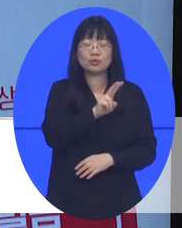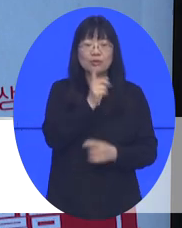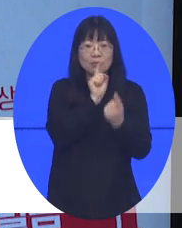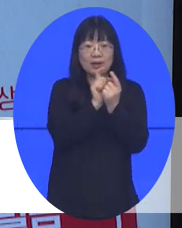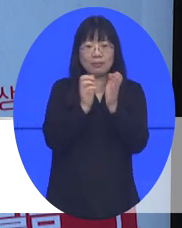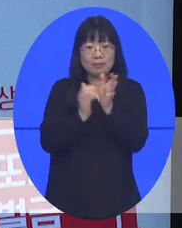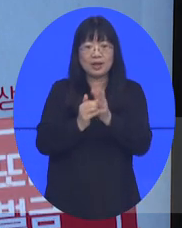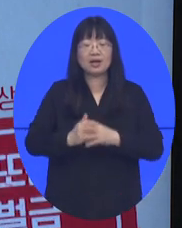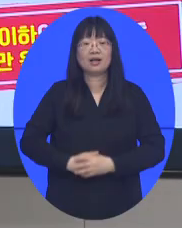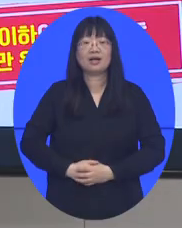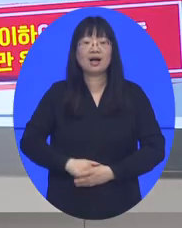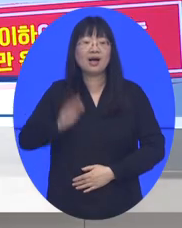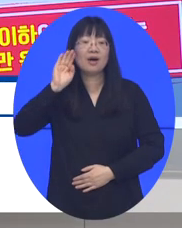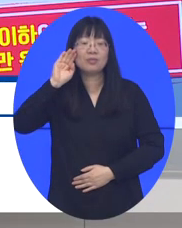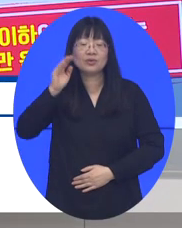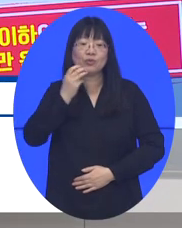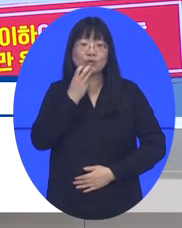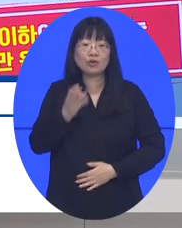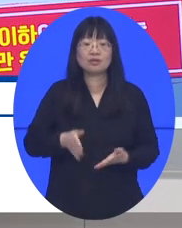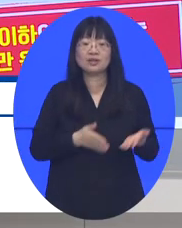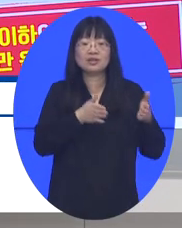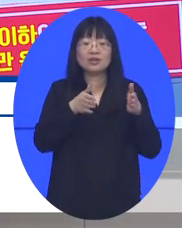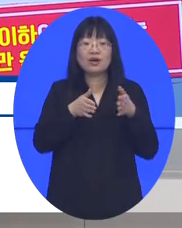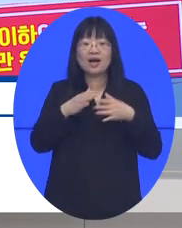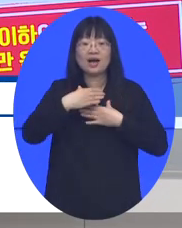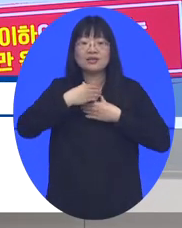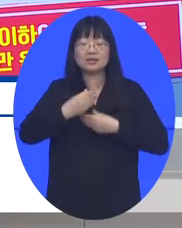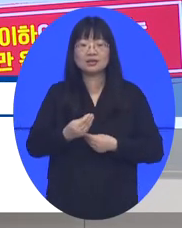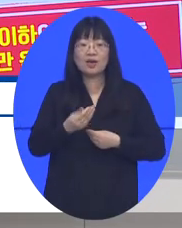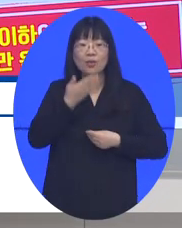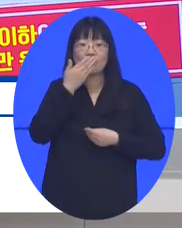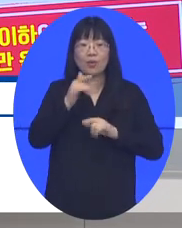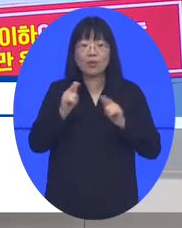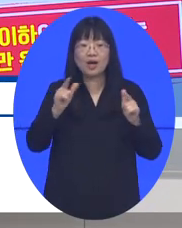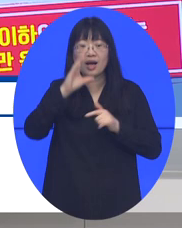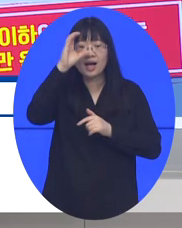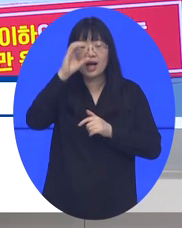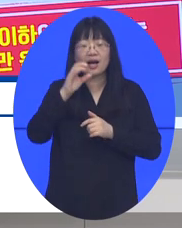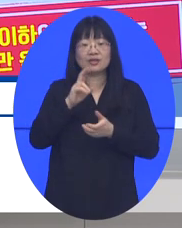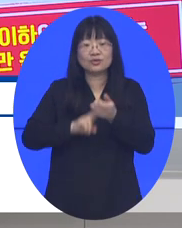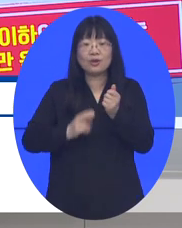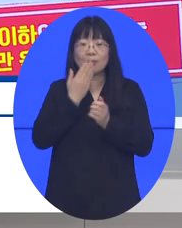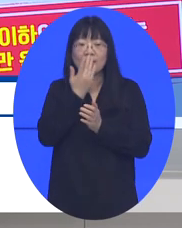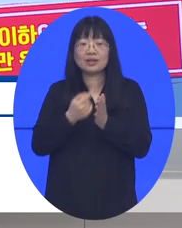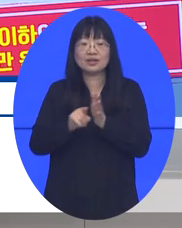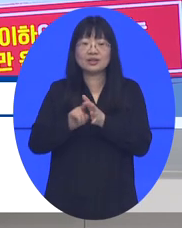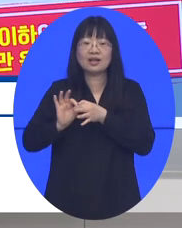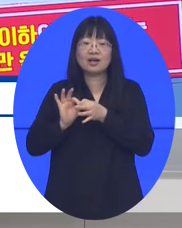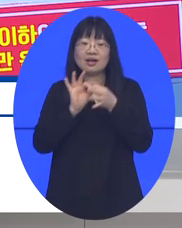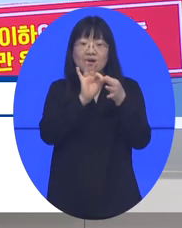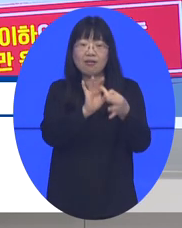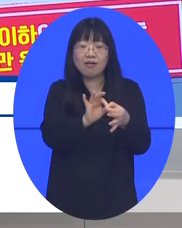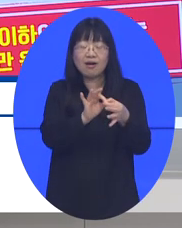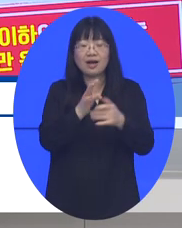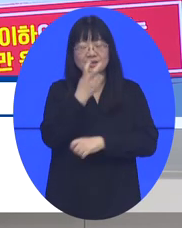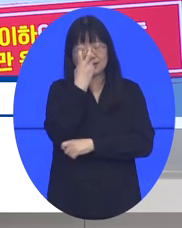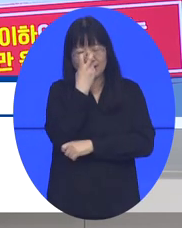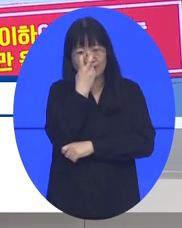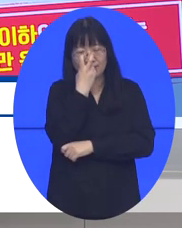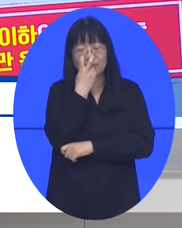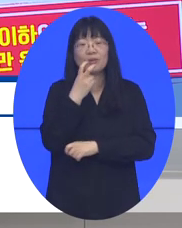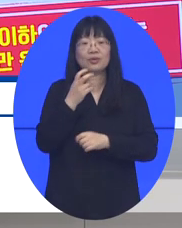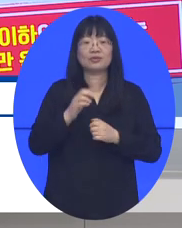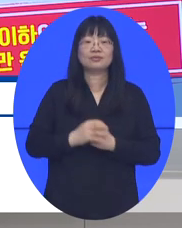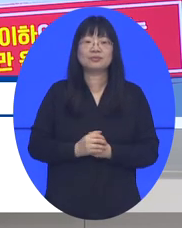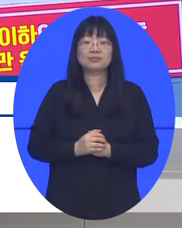32곳을 적발했습니다. 앞으로도 경기도는 안전한 식용란이 유통될 수 있도록 지속적인 단속을